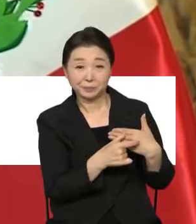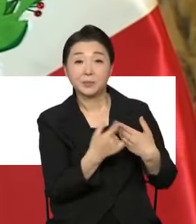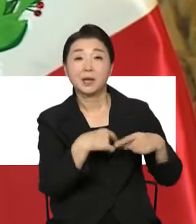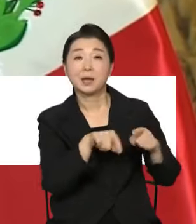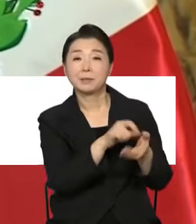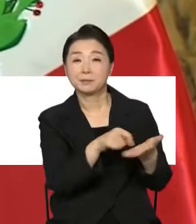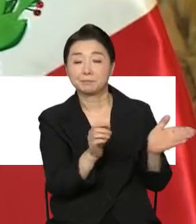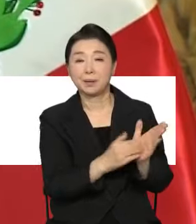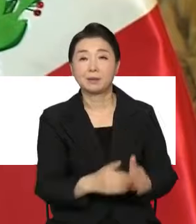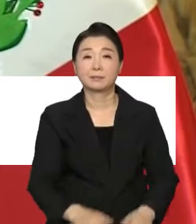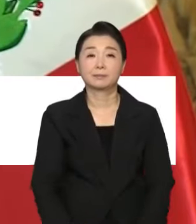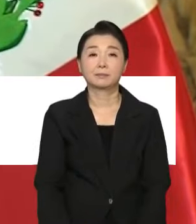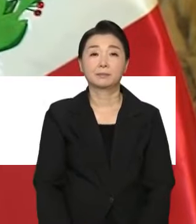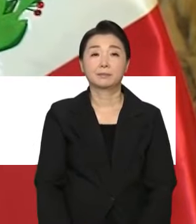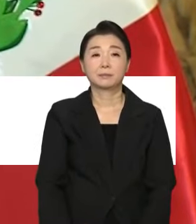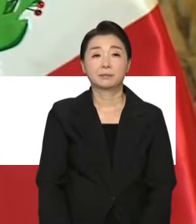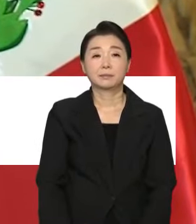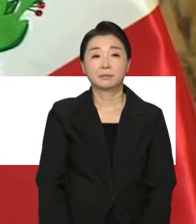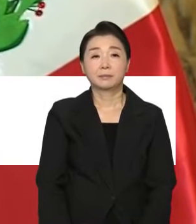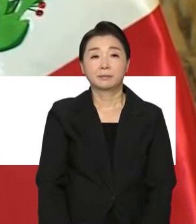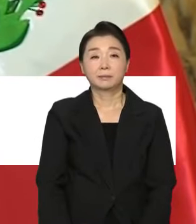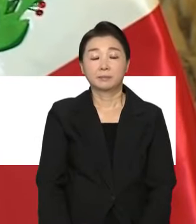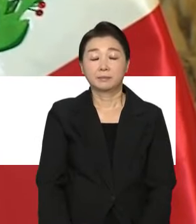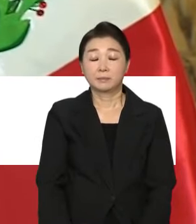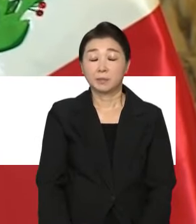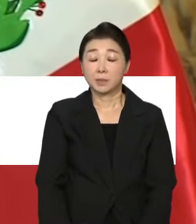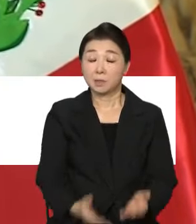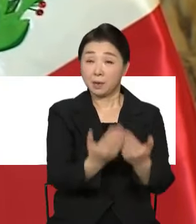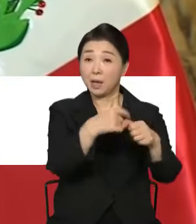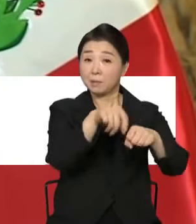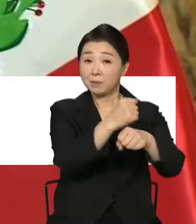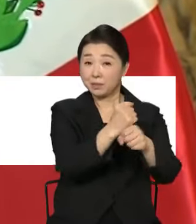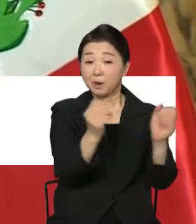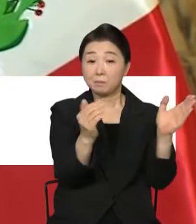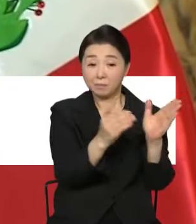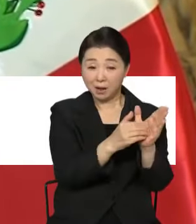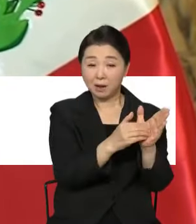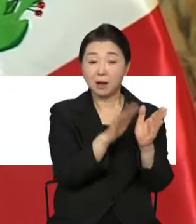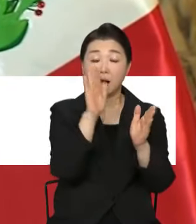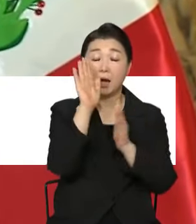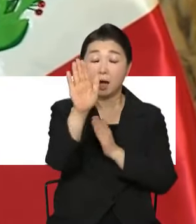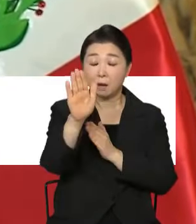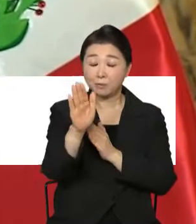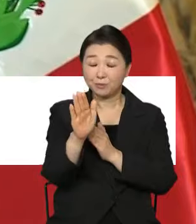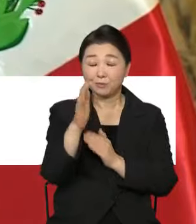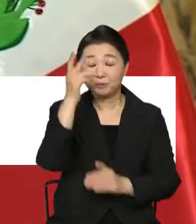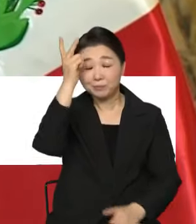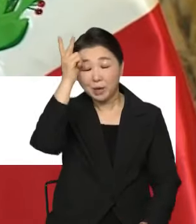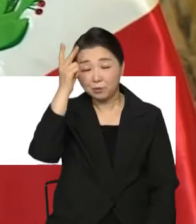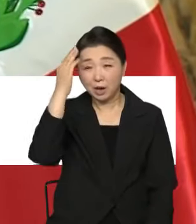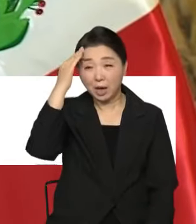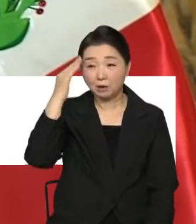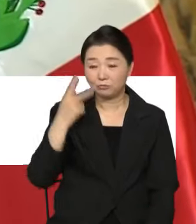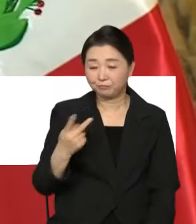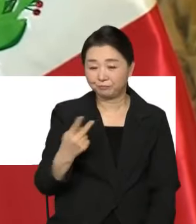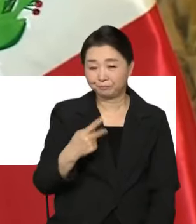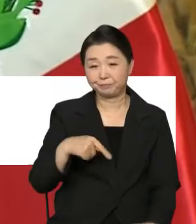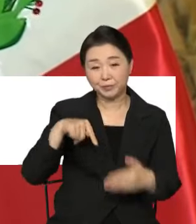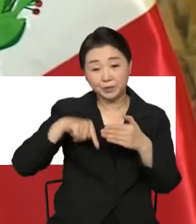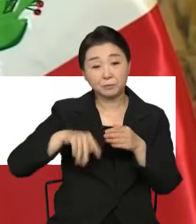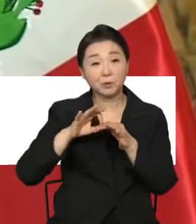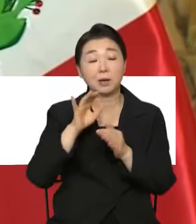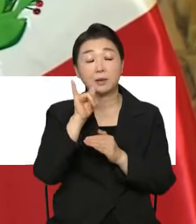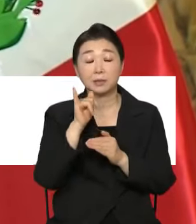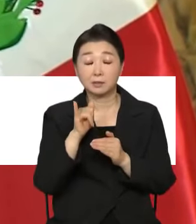함께 서명했습니다. 이 명판은 앞으로 더욱 깊어질 양국 간